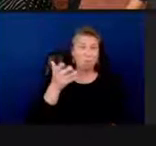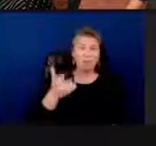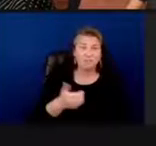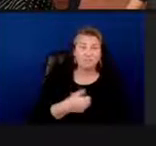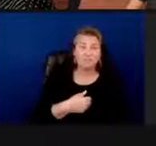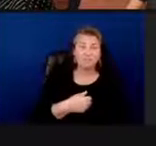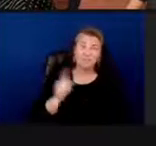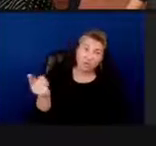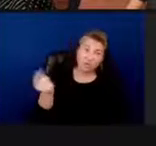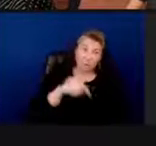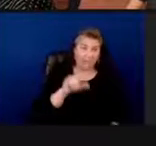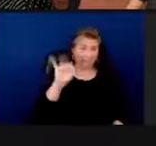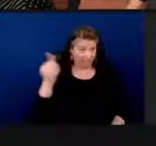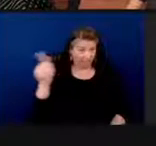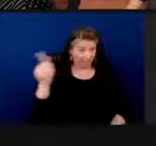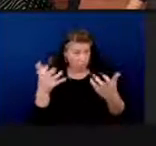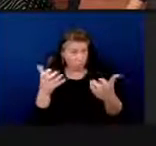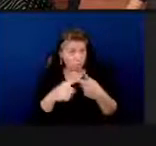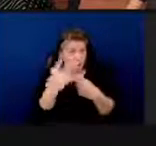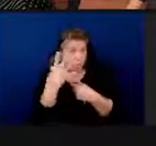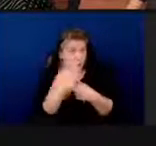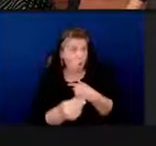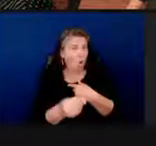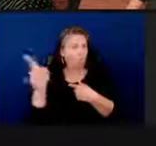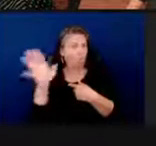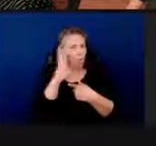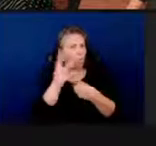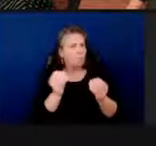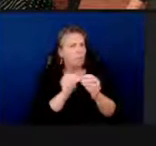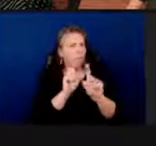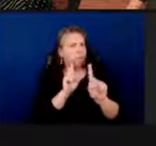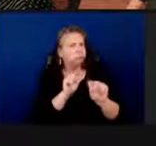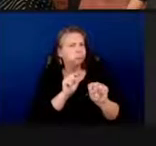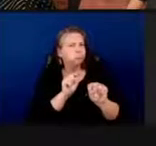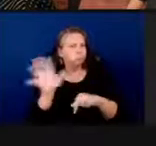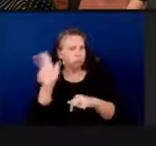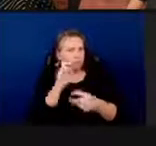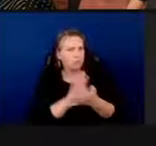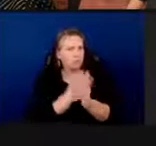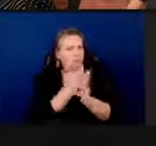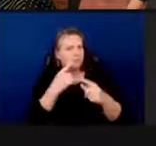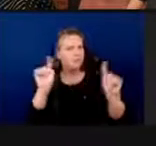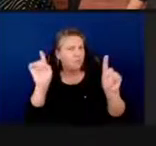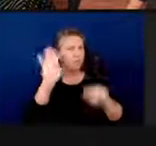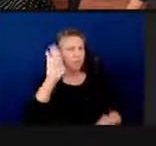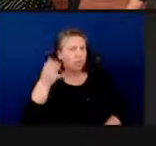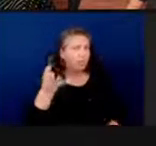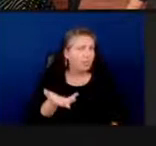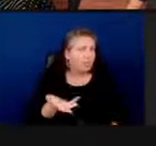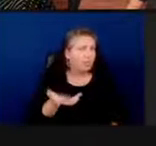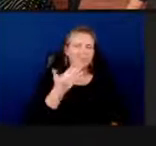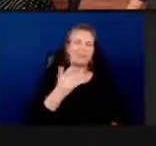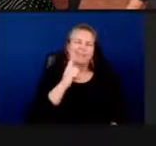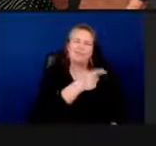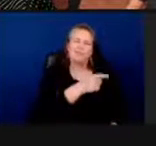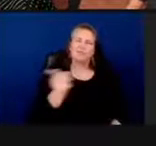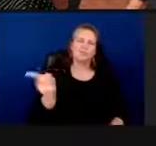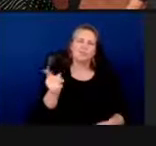وجميع الأشخاص العاملين في هذه المبادرة. فبلا شك أود أن أشكر جميع الأشخاص